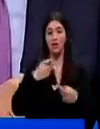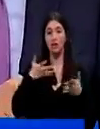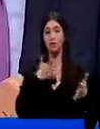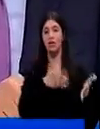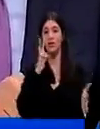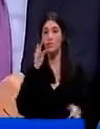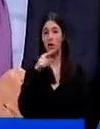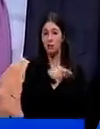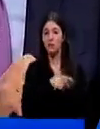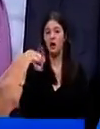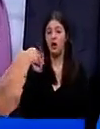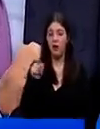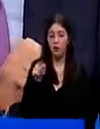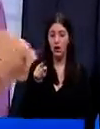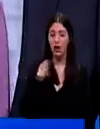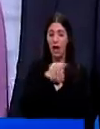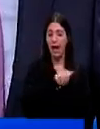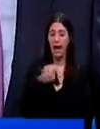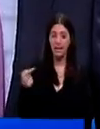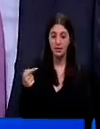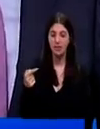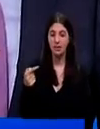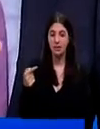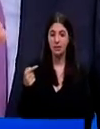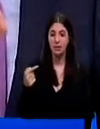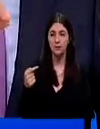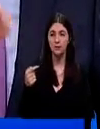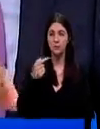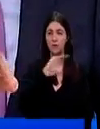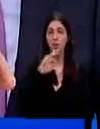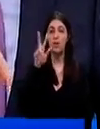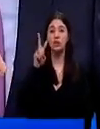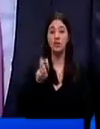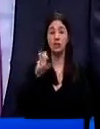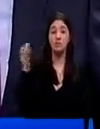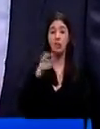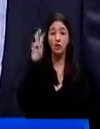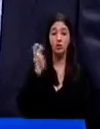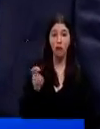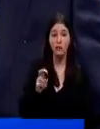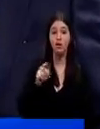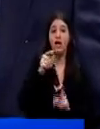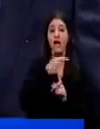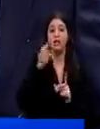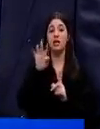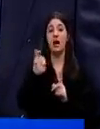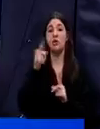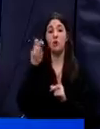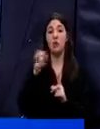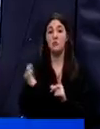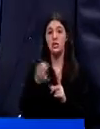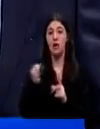rezervlerine baktığımızda orada eksi 38 milyar dolardan eksi 46 milyar